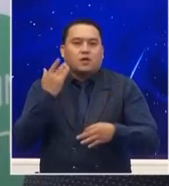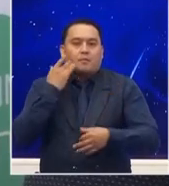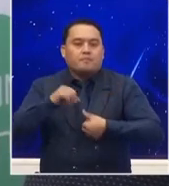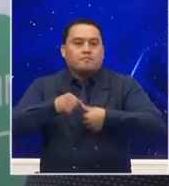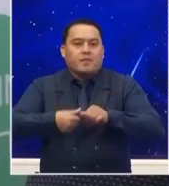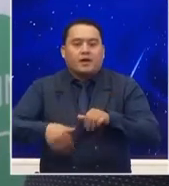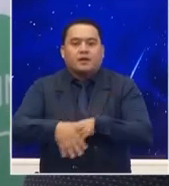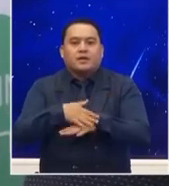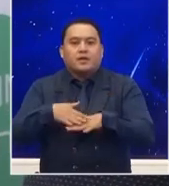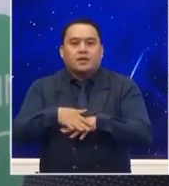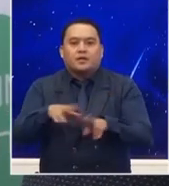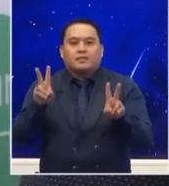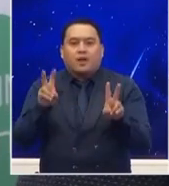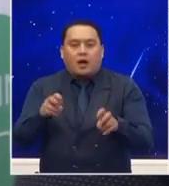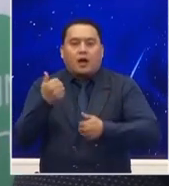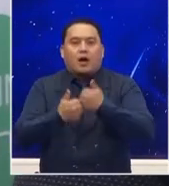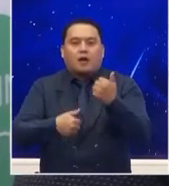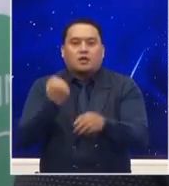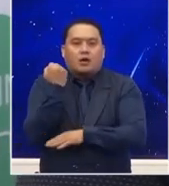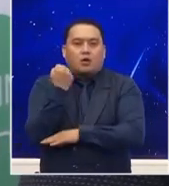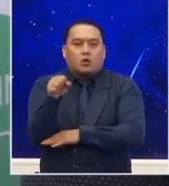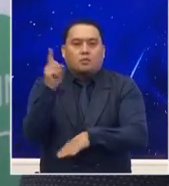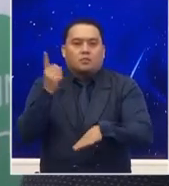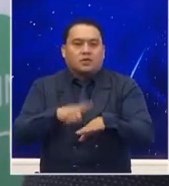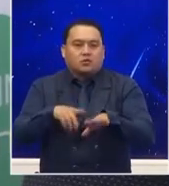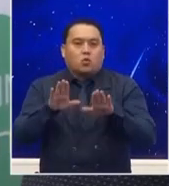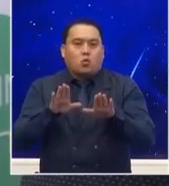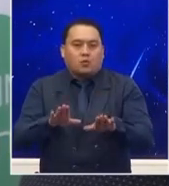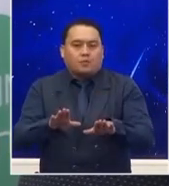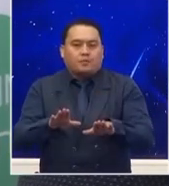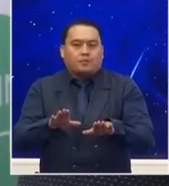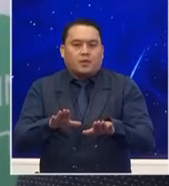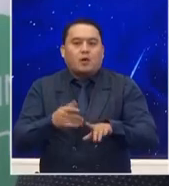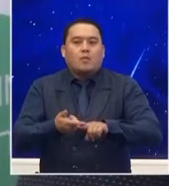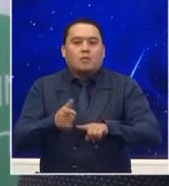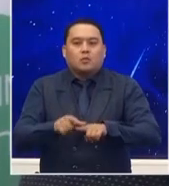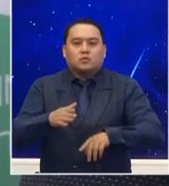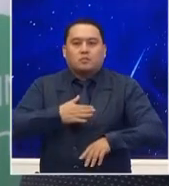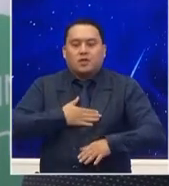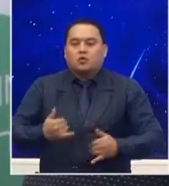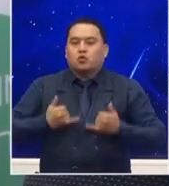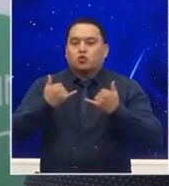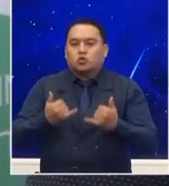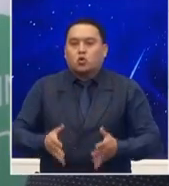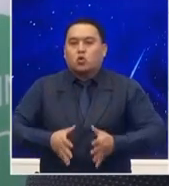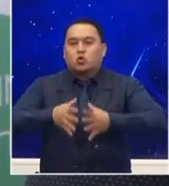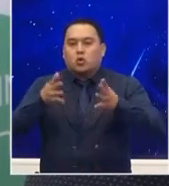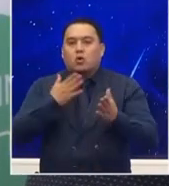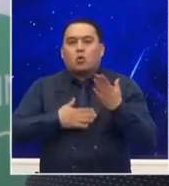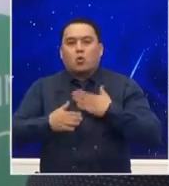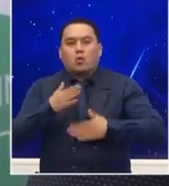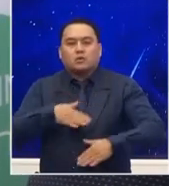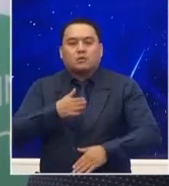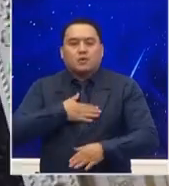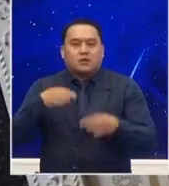елдің тұрағы атты мүшәйраға қатысып, жүлделі бірінші орынды қанжығама байладым. Бұл мен үшін үлкен қуаныш, себебі